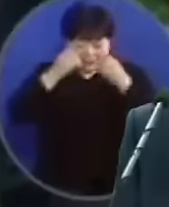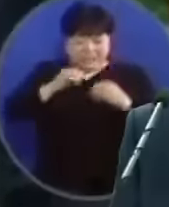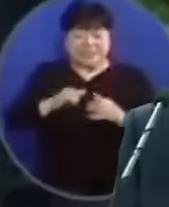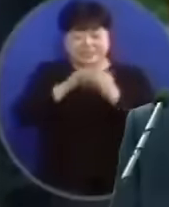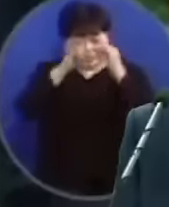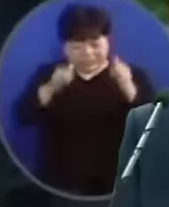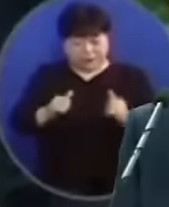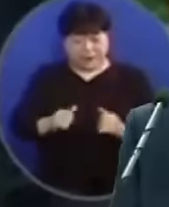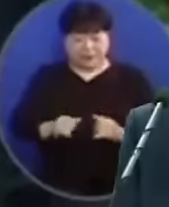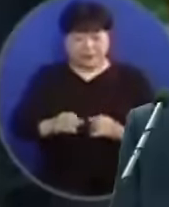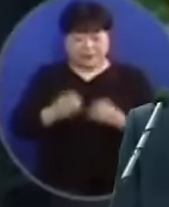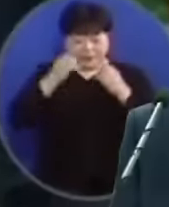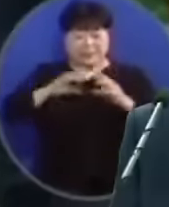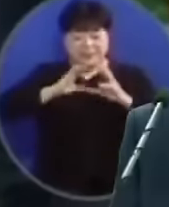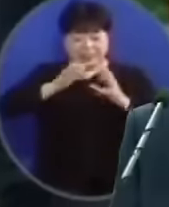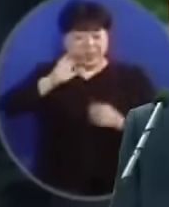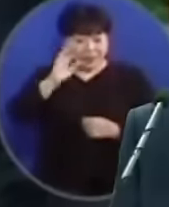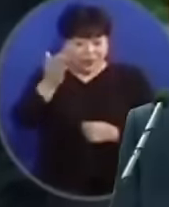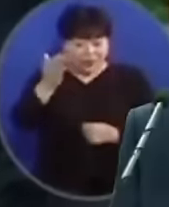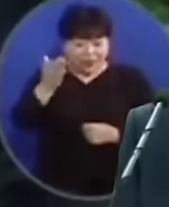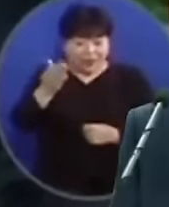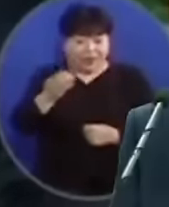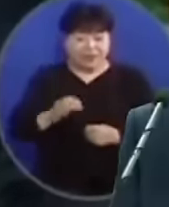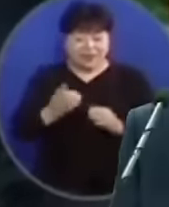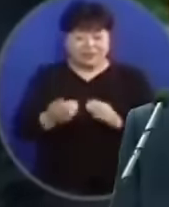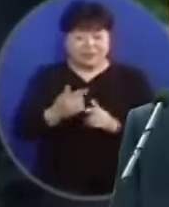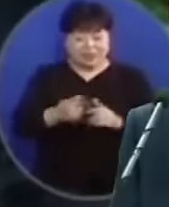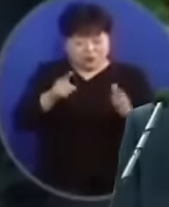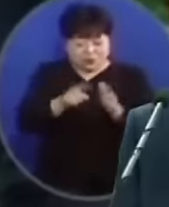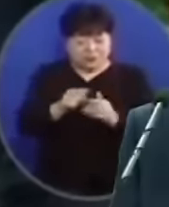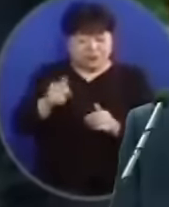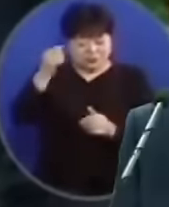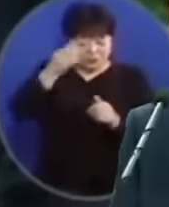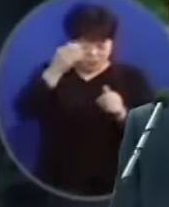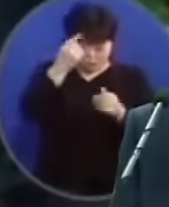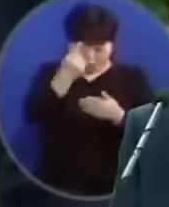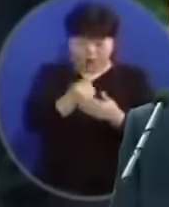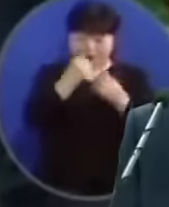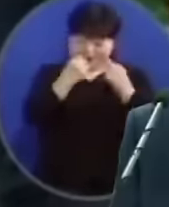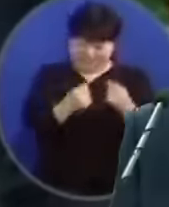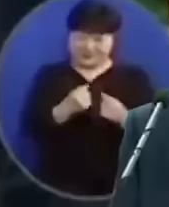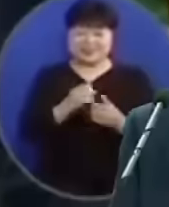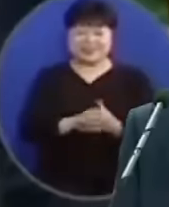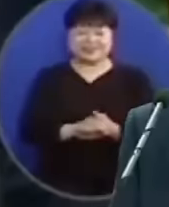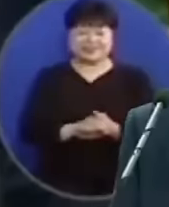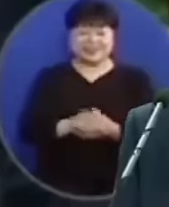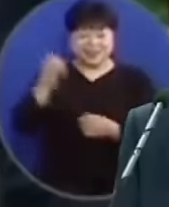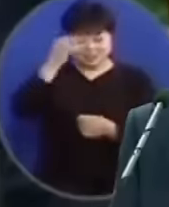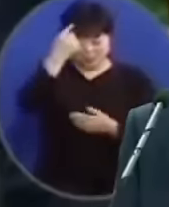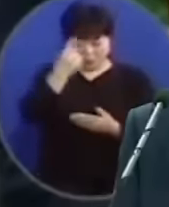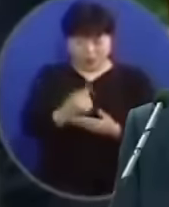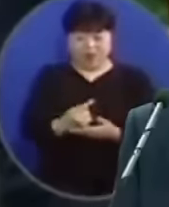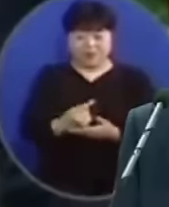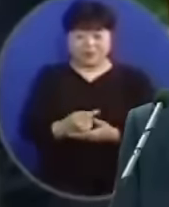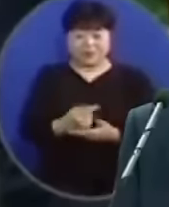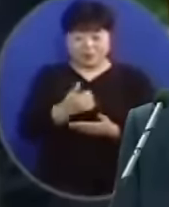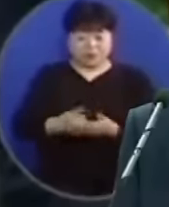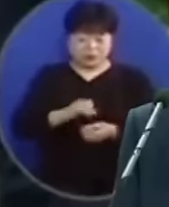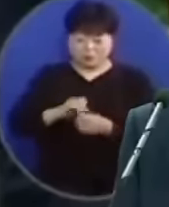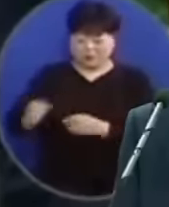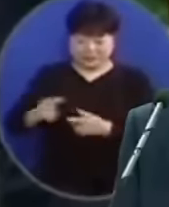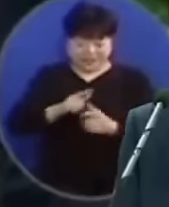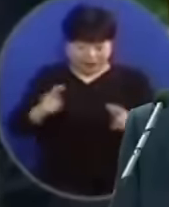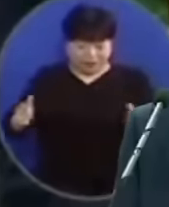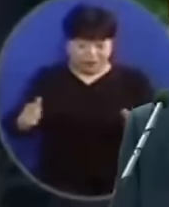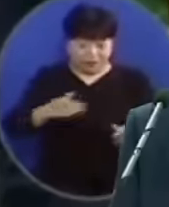새 국가가 되는 것입니다. 이미 예수를 믿는 사람에게는 성령이 와 계신 것입니다. 성경에는 내가 너희를 고아와 같이 버려주지